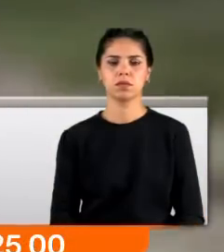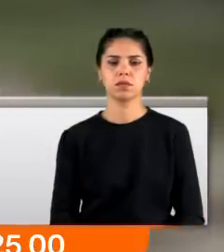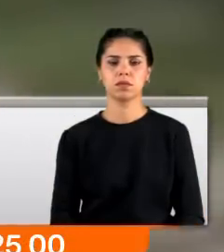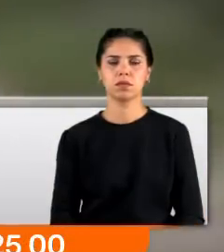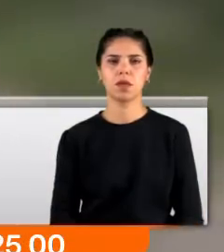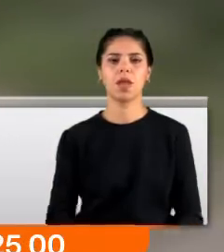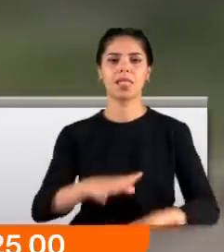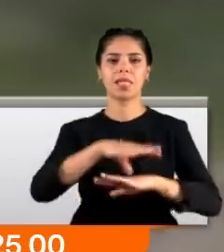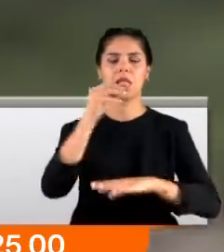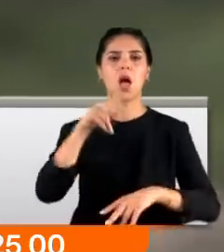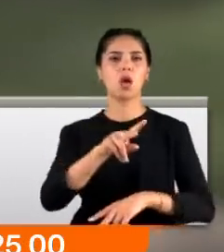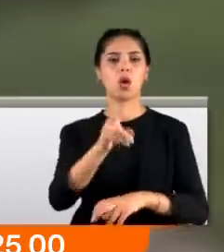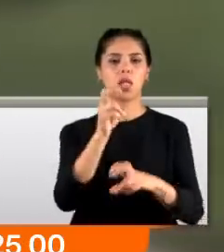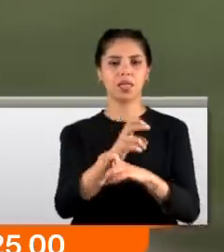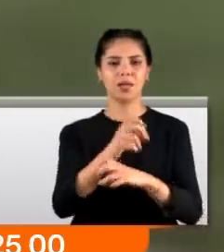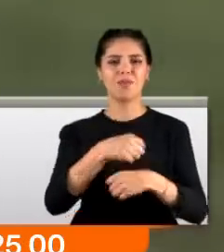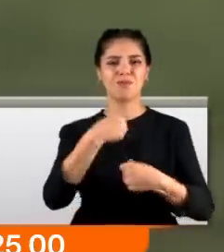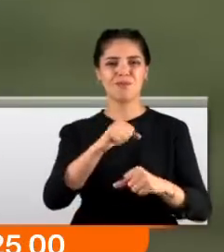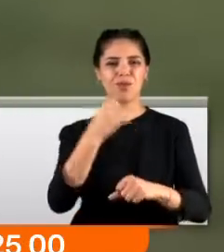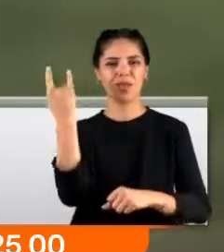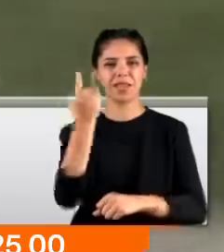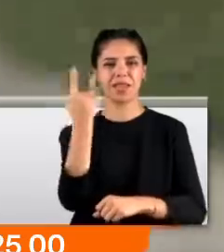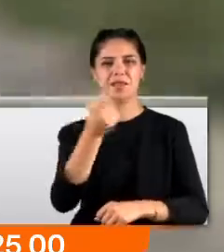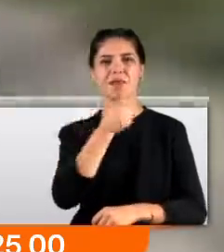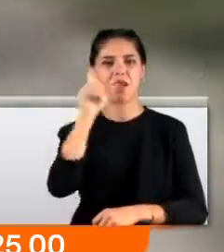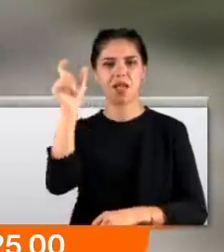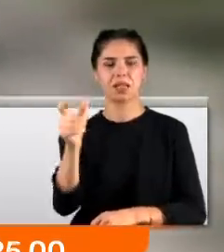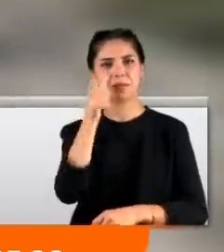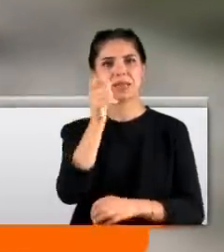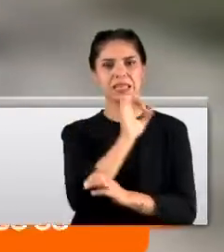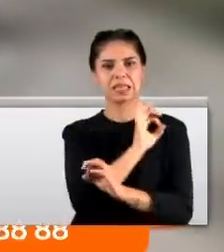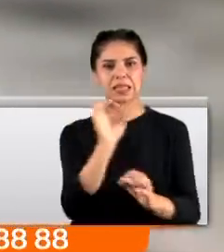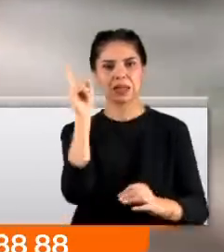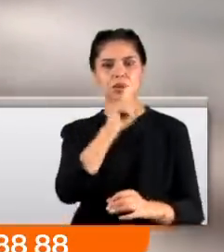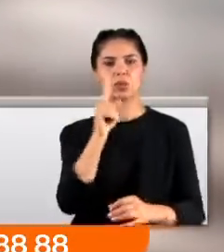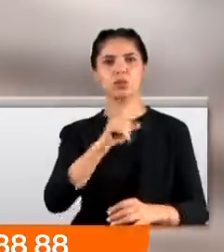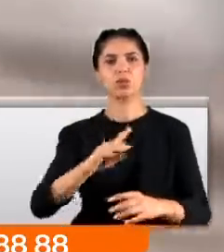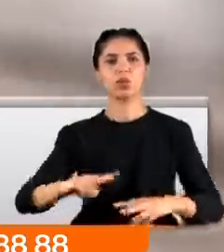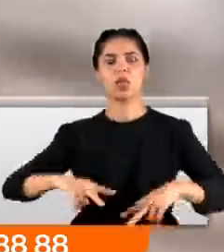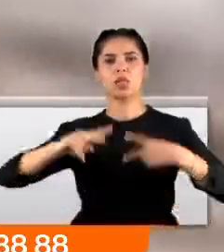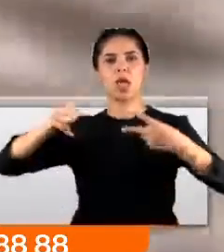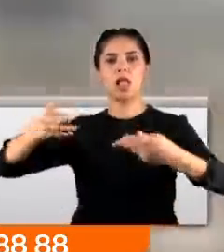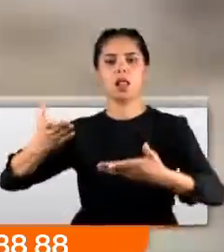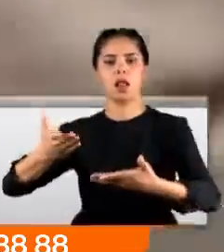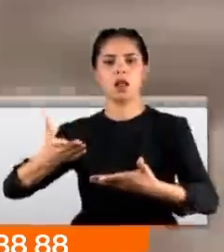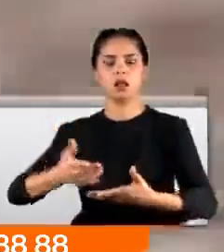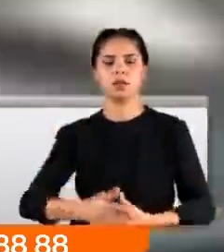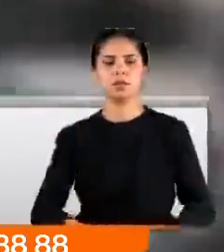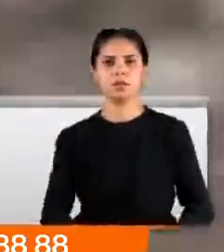Dağ yolları epey tehlikelidir. Motosiklette gezintiye çıkan adam biraz dikkatsiz davranınca uçurumdan böyle yuvarlandı.